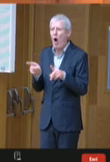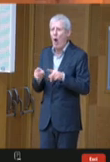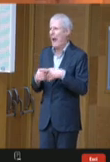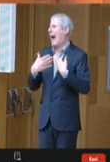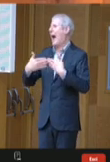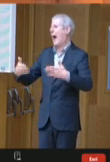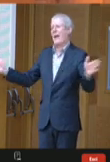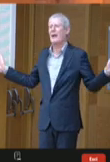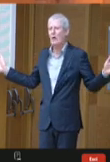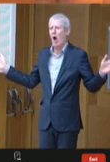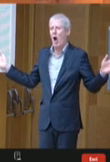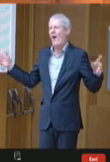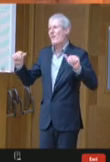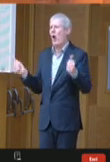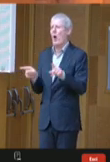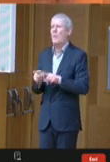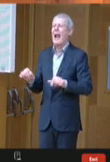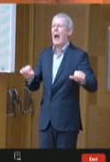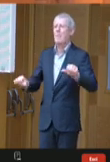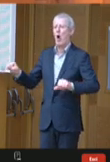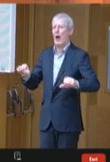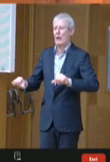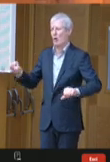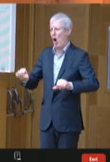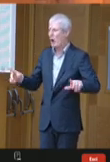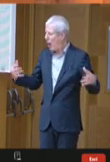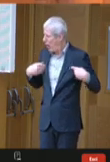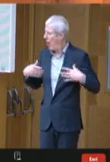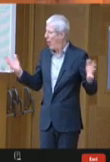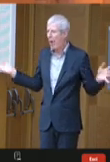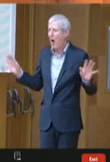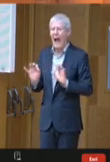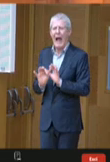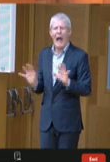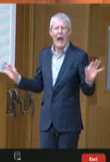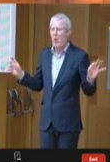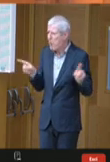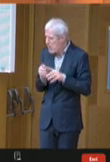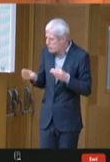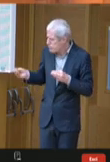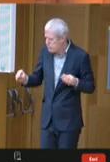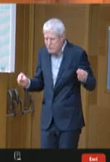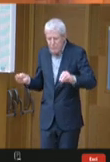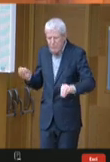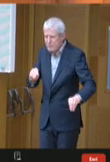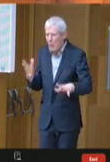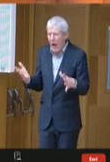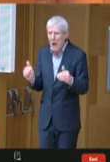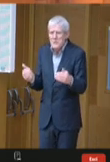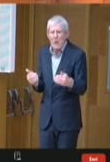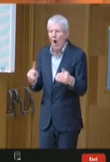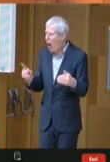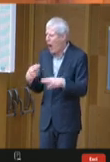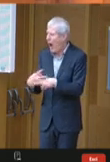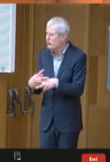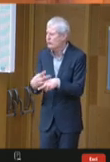laboratorio dove noi abbiamo deciso di non tenere nulla di precostituito, ma di lasciare proprio alle esigenze, al